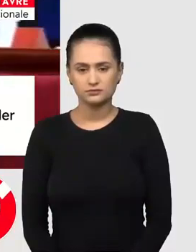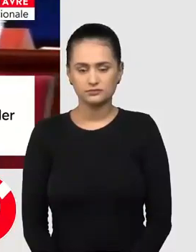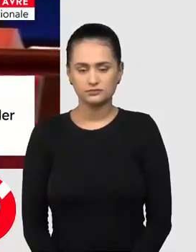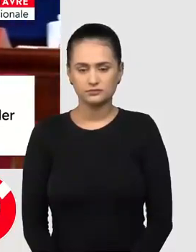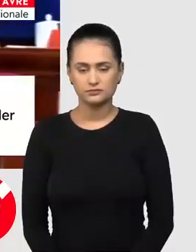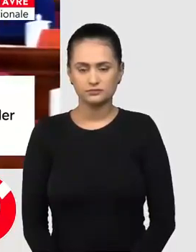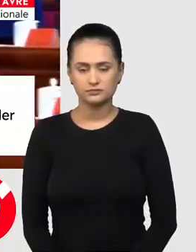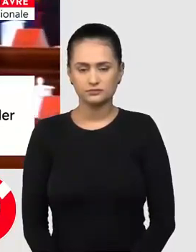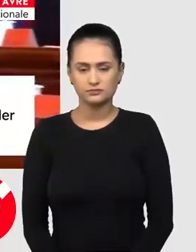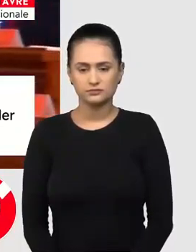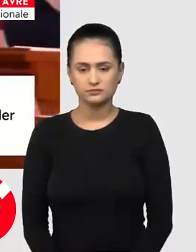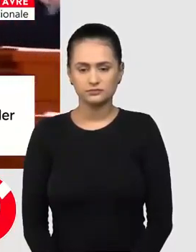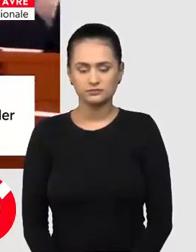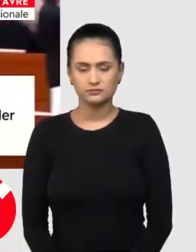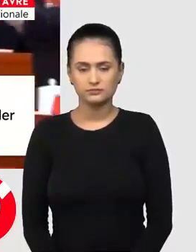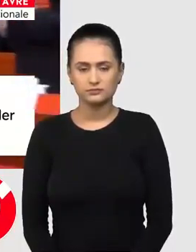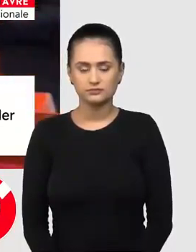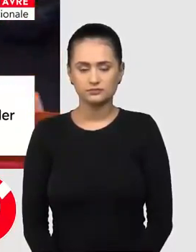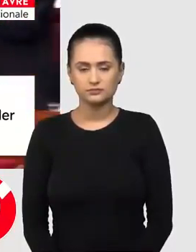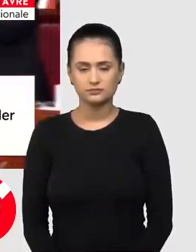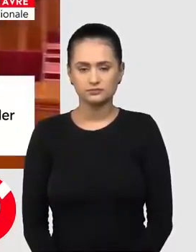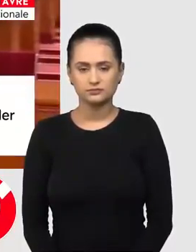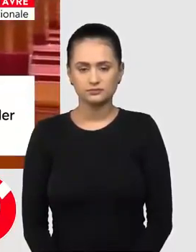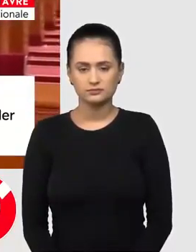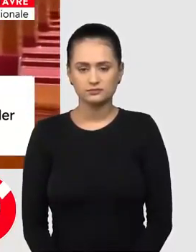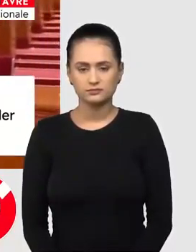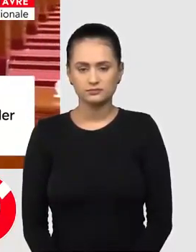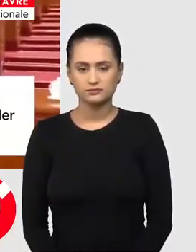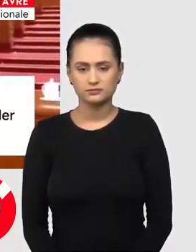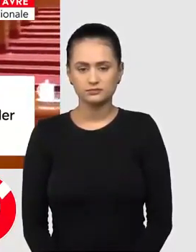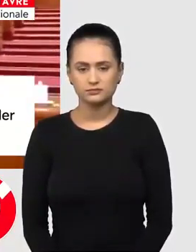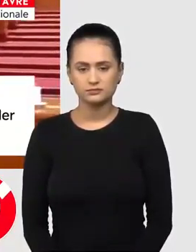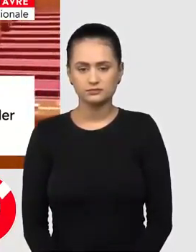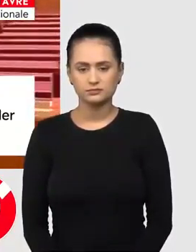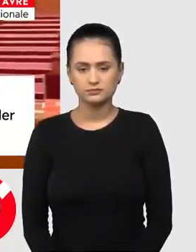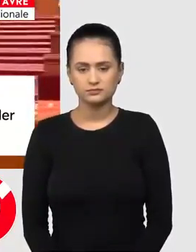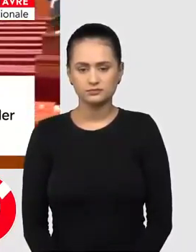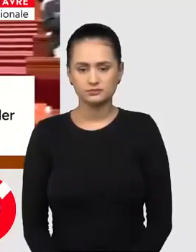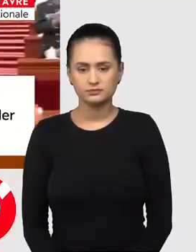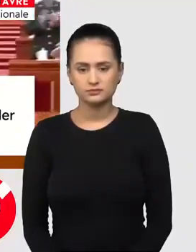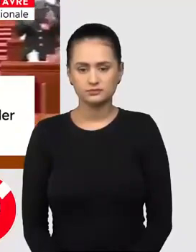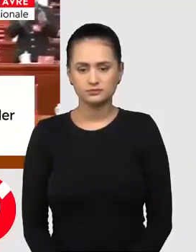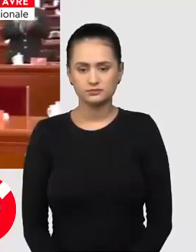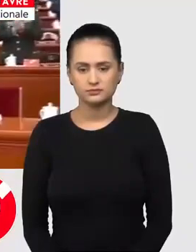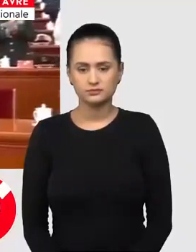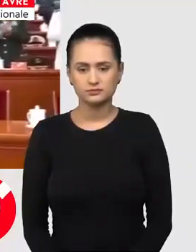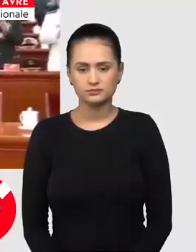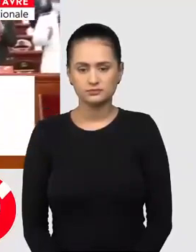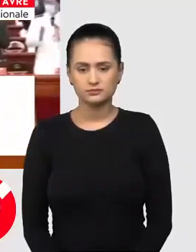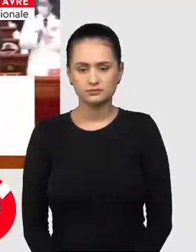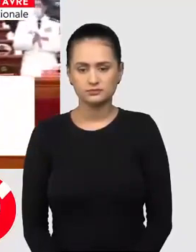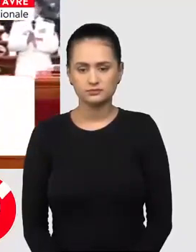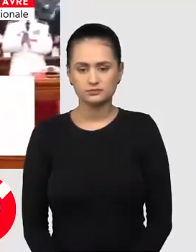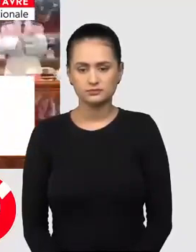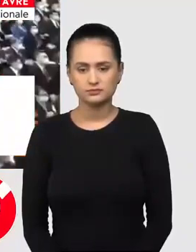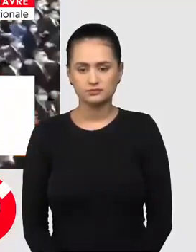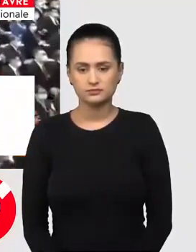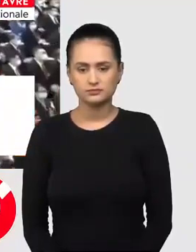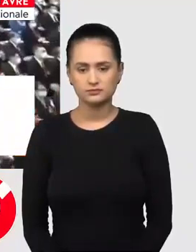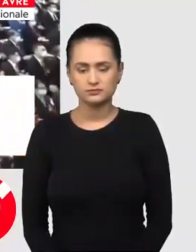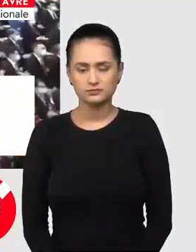sunt schimbări ale Constituției și în acest congres și practic Xi Jinping devine cel